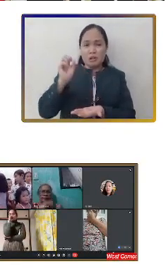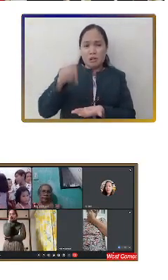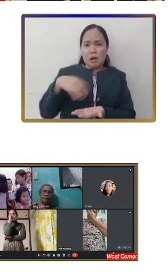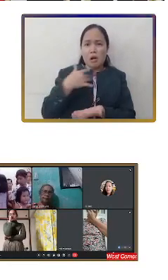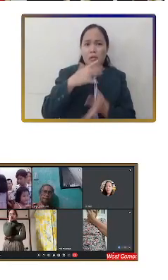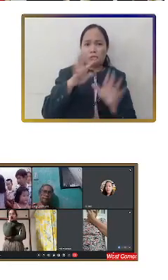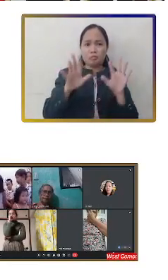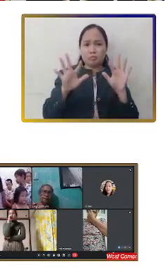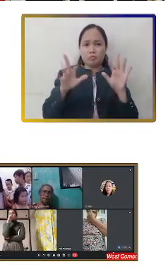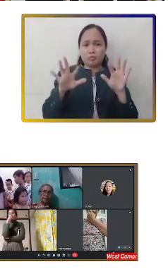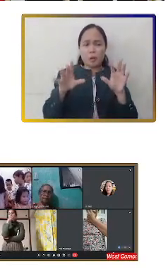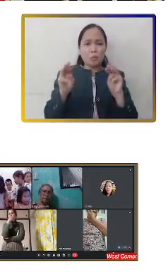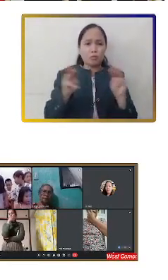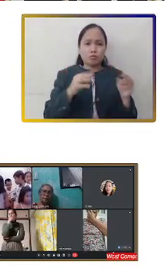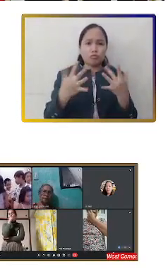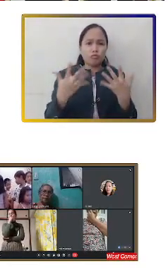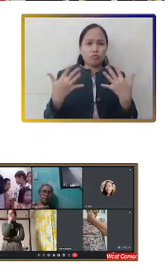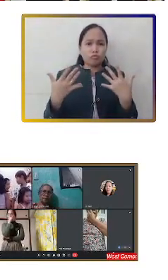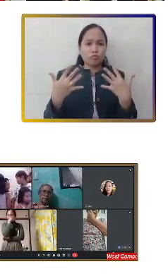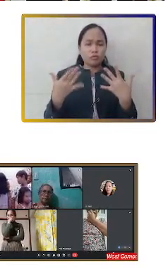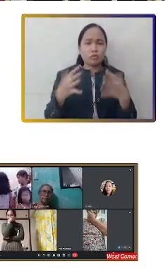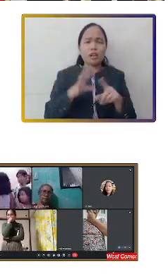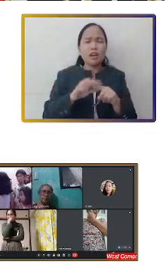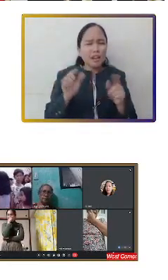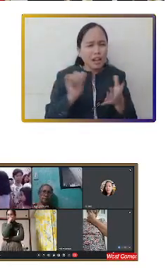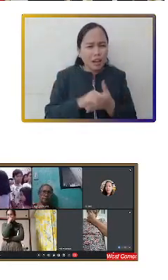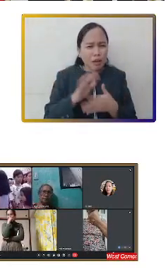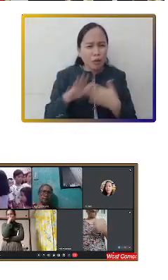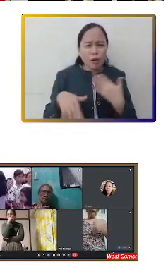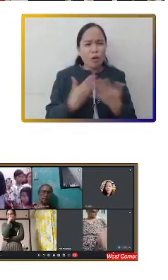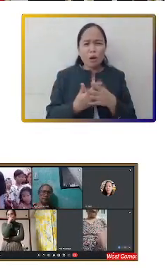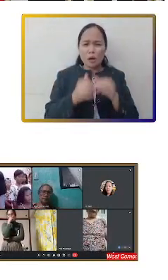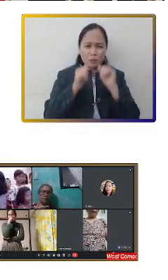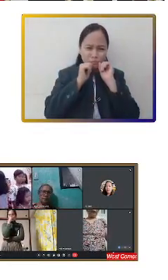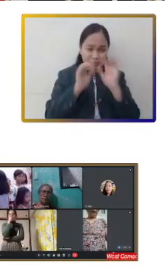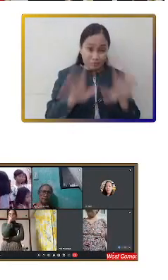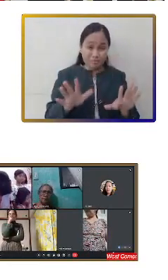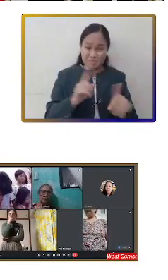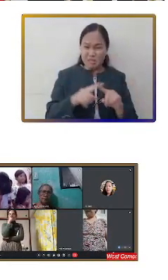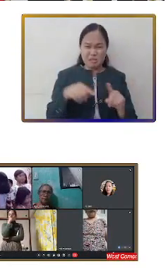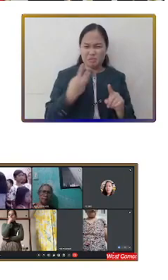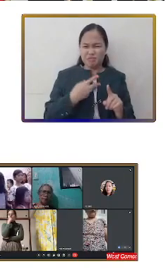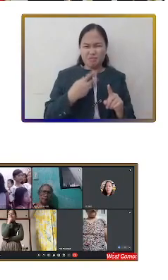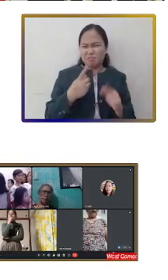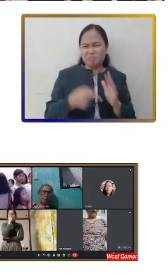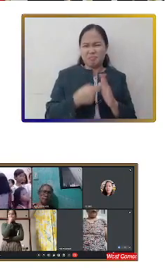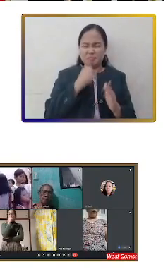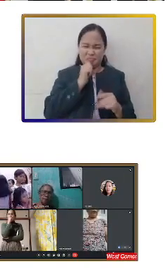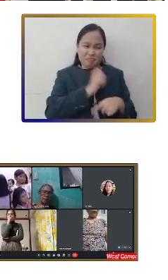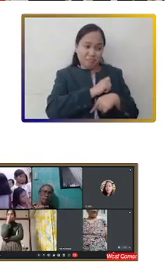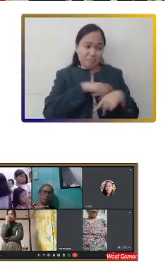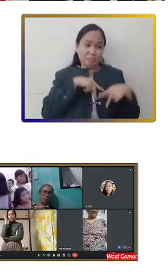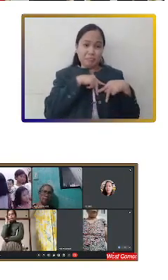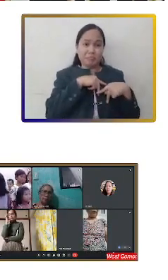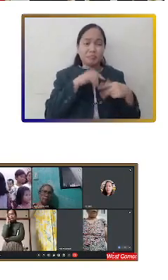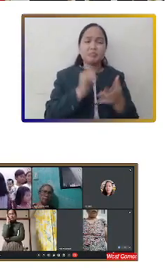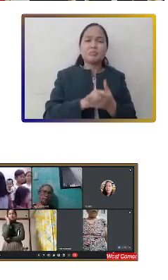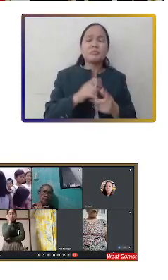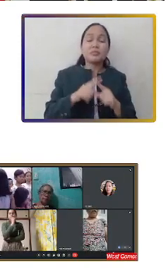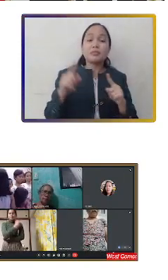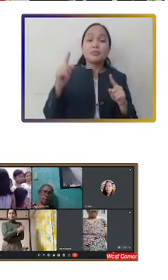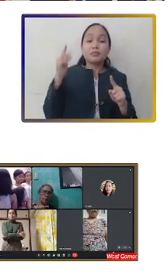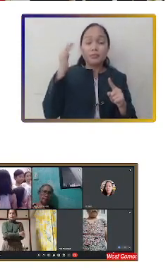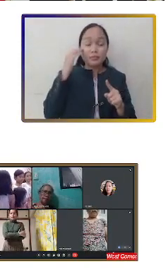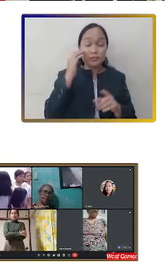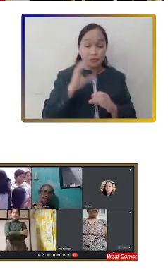daliri. Blessing! You see, sabi ko nga po, hindi na natin nakikita yan na mga kapatid. As a church family, isa